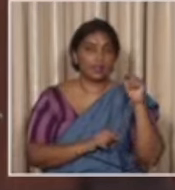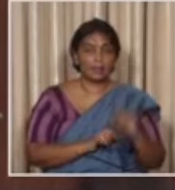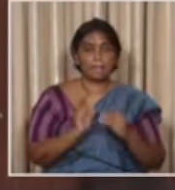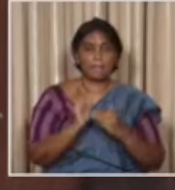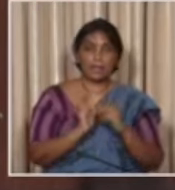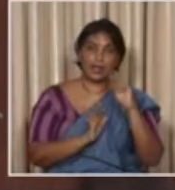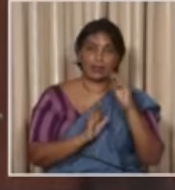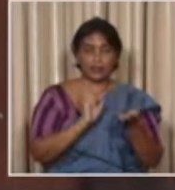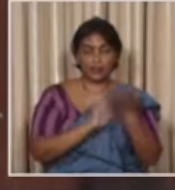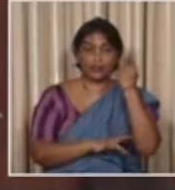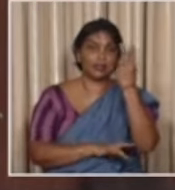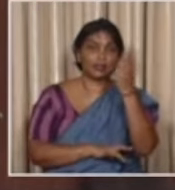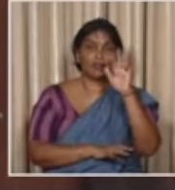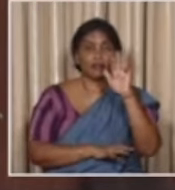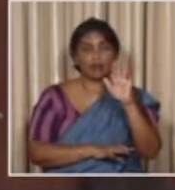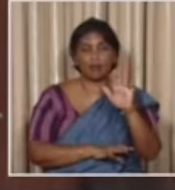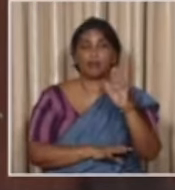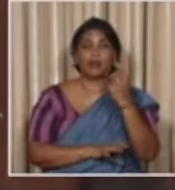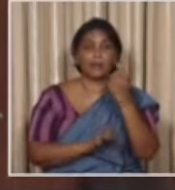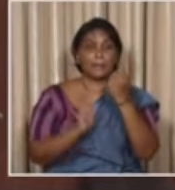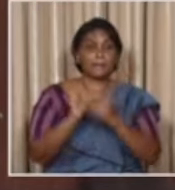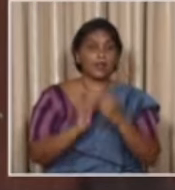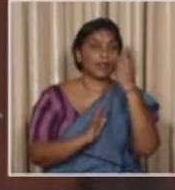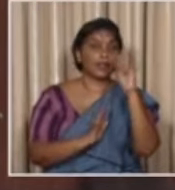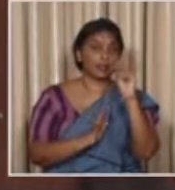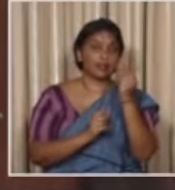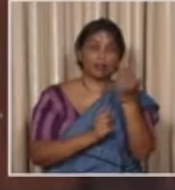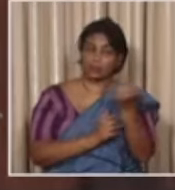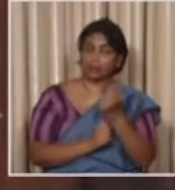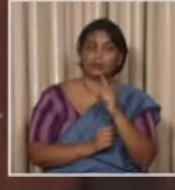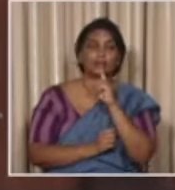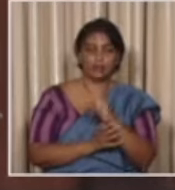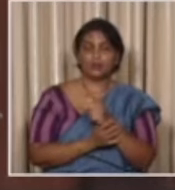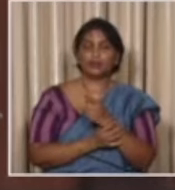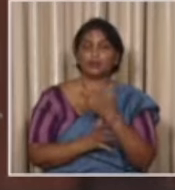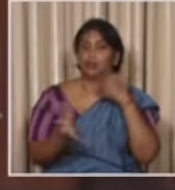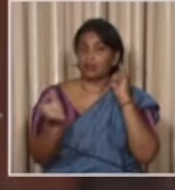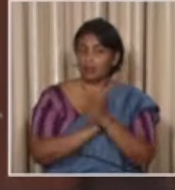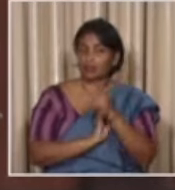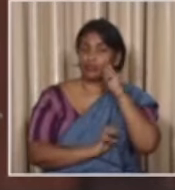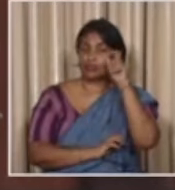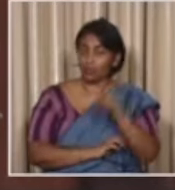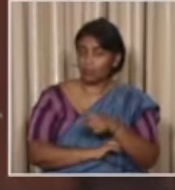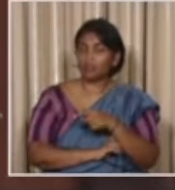මිලියන 30ක් කියන්නේ ලොකුයි. 2009 මිලියන 30ක කප්පන් ඉල්ලලා තමයි පැහැරගෙන ගිහිල්ලා තියෙන්නේ. එතකොට මේ පැහැරගිය පුද්ගලයා